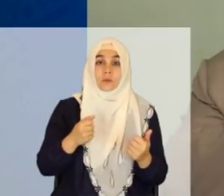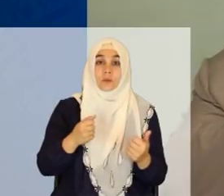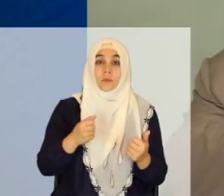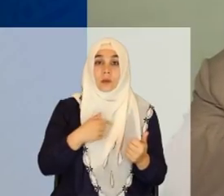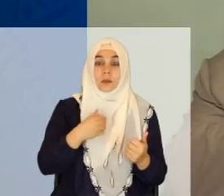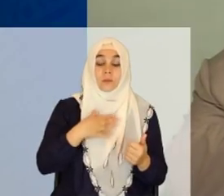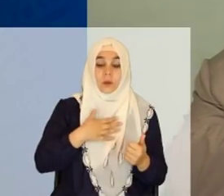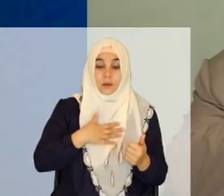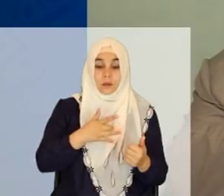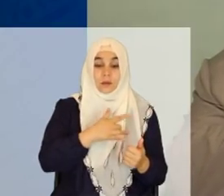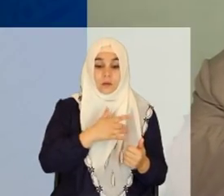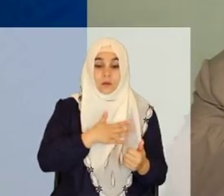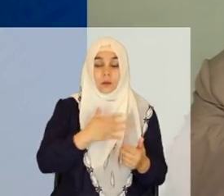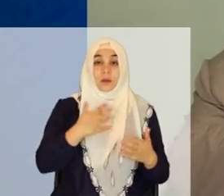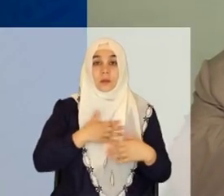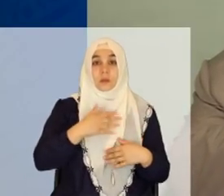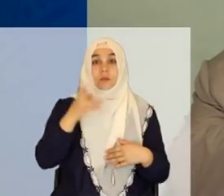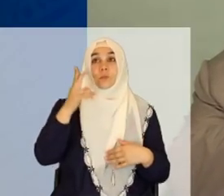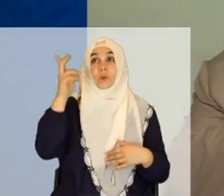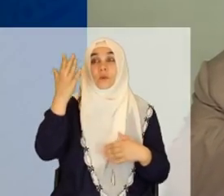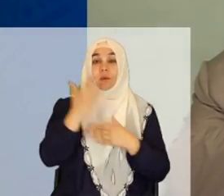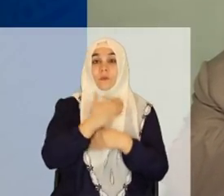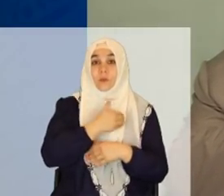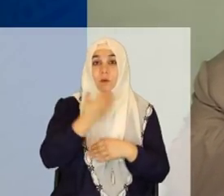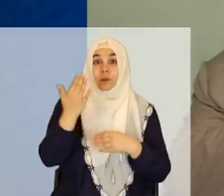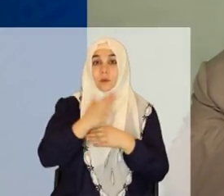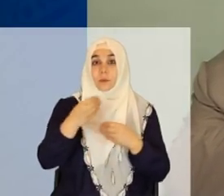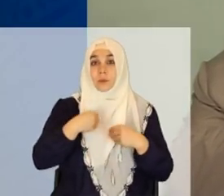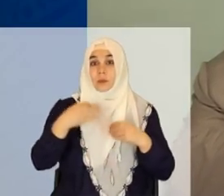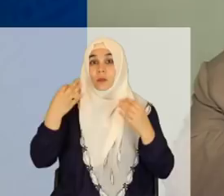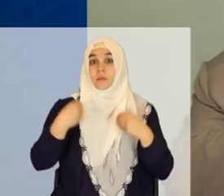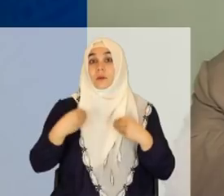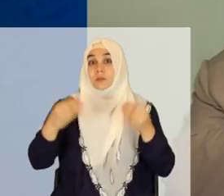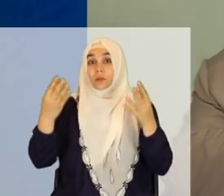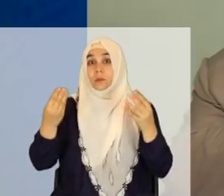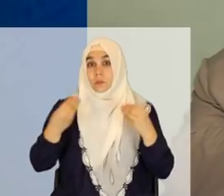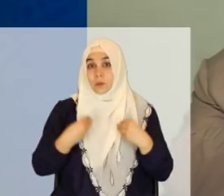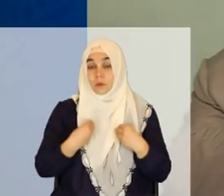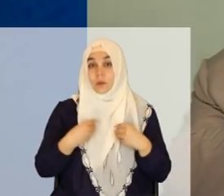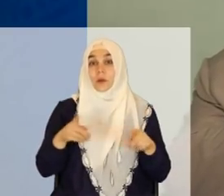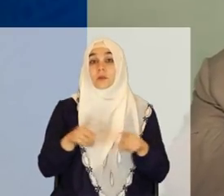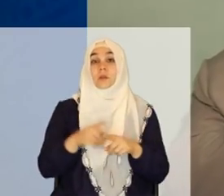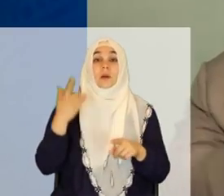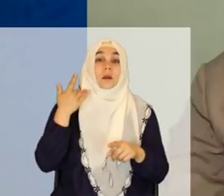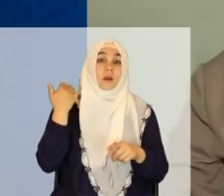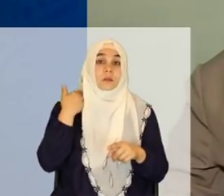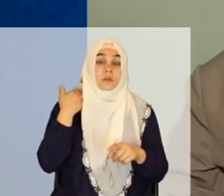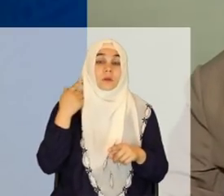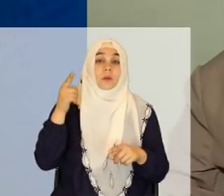bu endi meni mulkim bo'ldi. Siz Xudoning amriga binoan menga haqimni berdingiz. Men endi